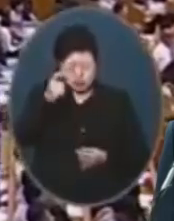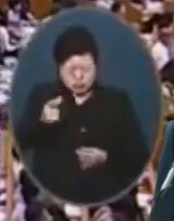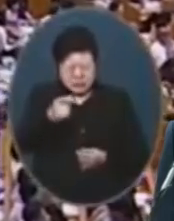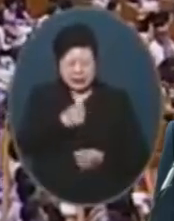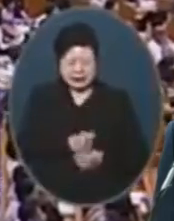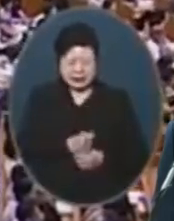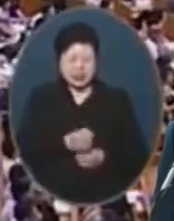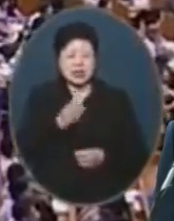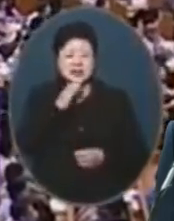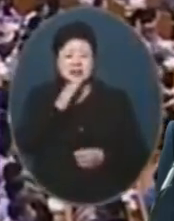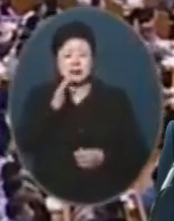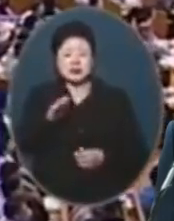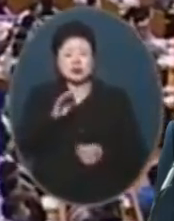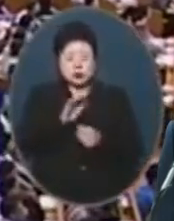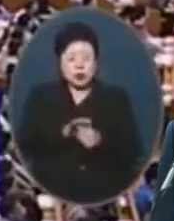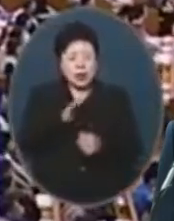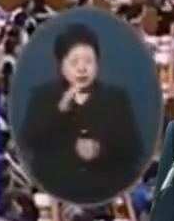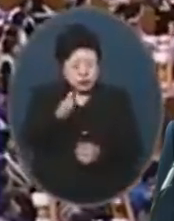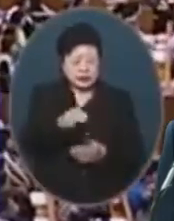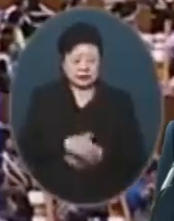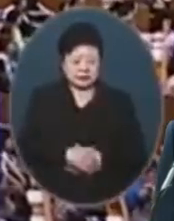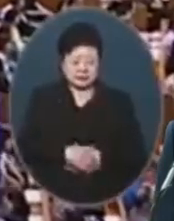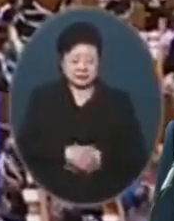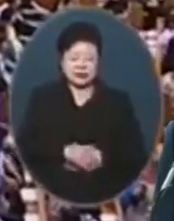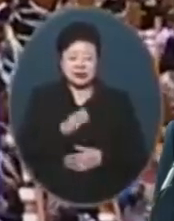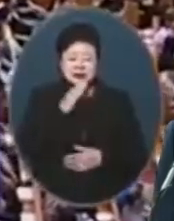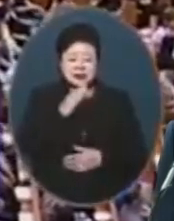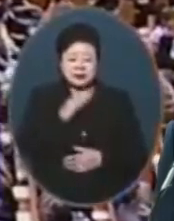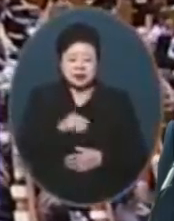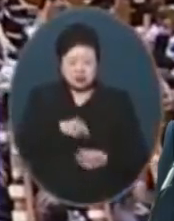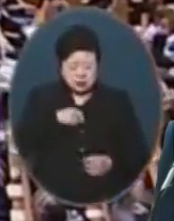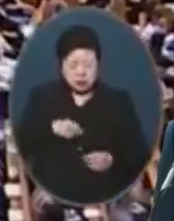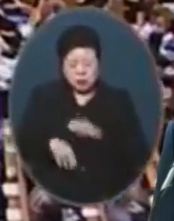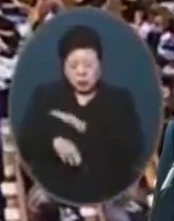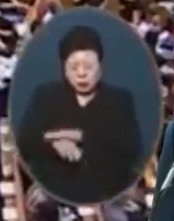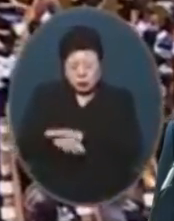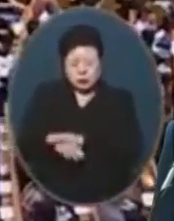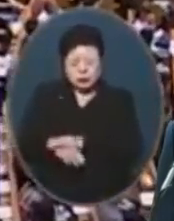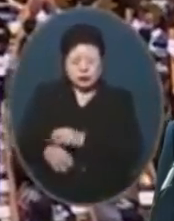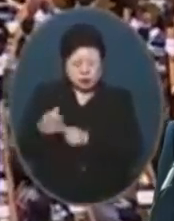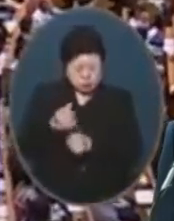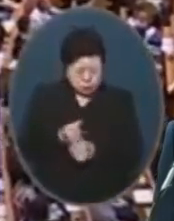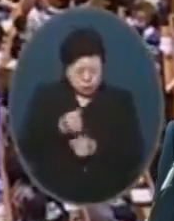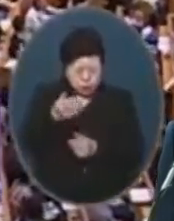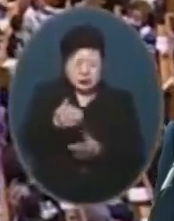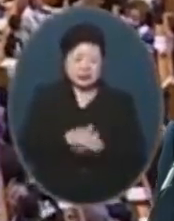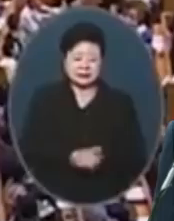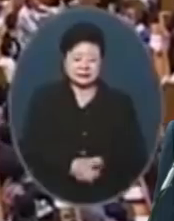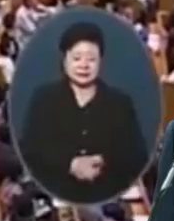하리라 참으로 너를 도와주리라 참으로 나의 의로운 오른손으로 너를 붙들리라